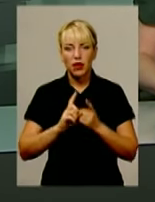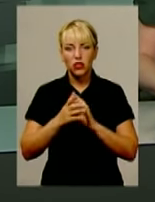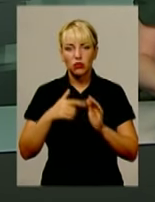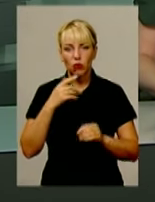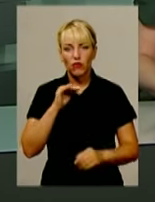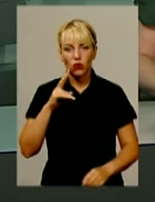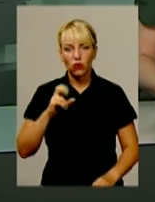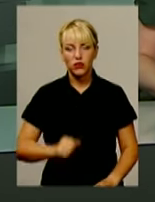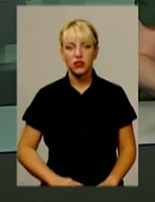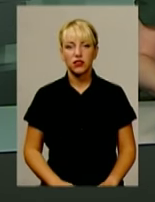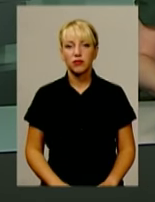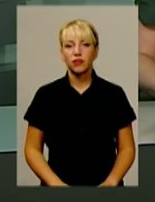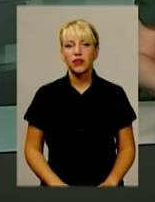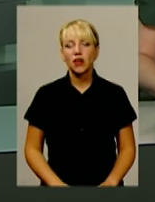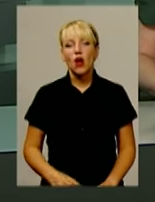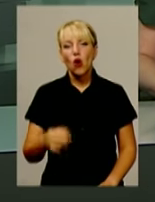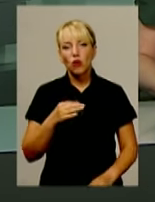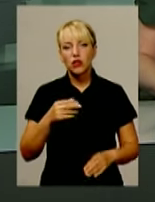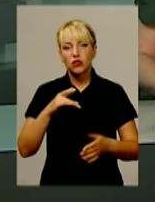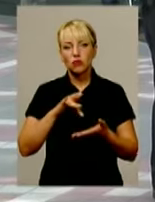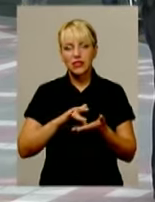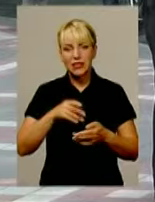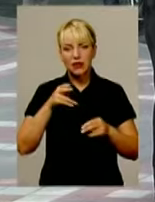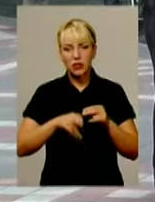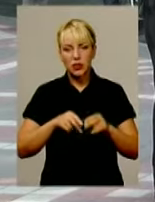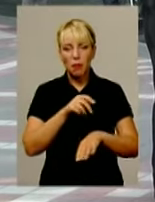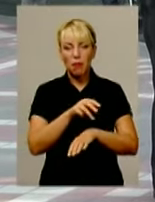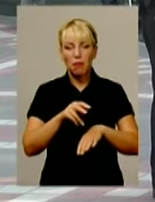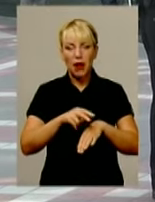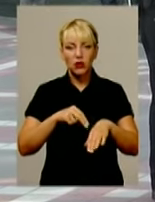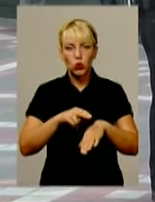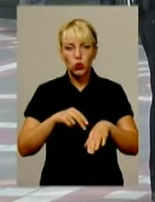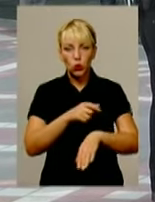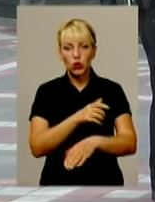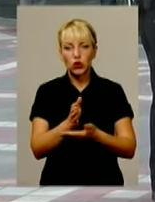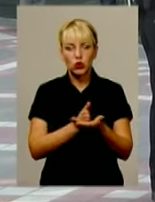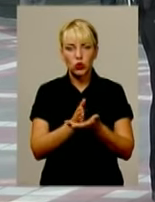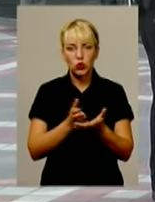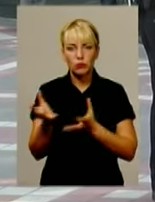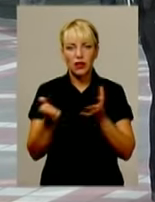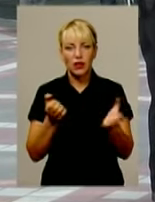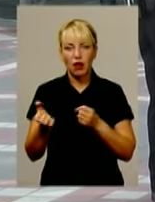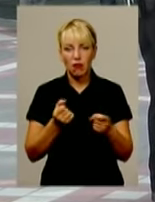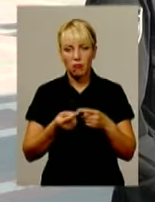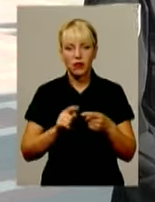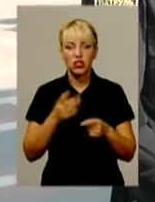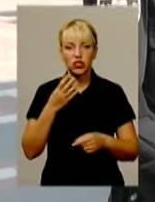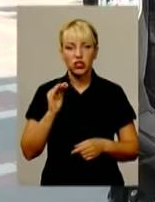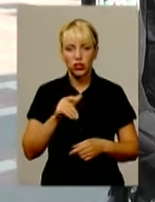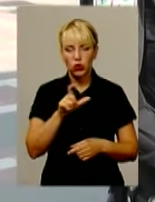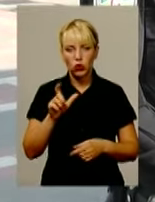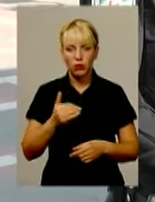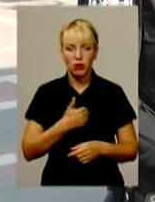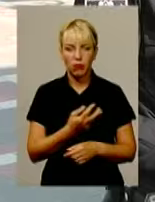центрі завершився набір до патрульної служби. За попередніми даними, понад 4 тисячі краян виявили бажання працювати в